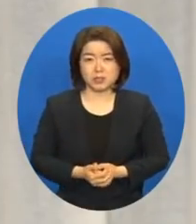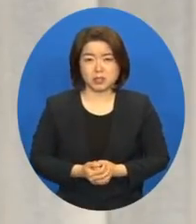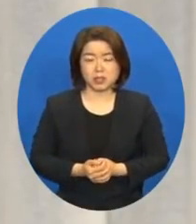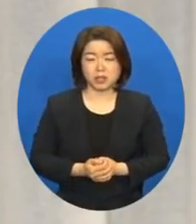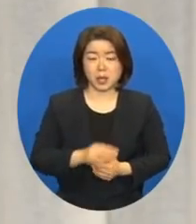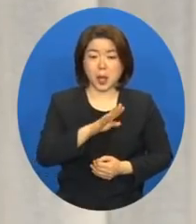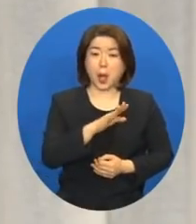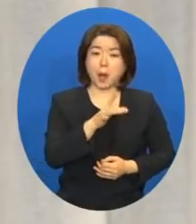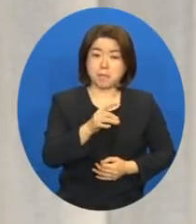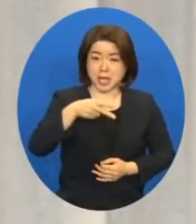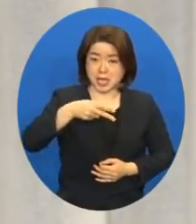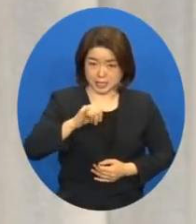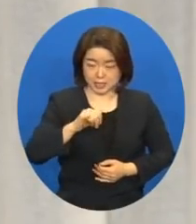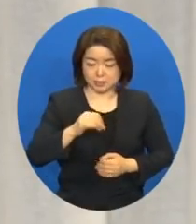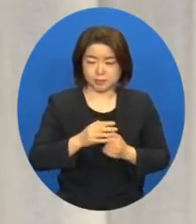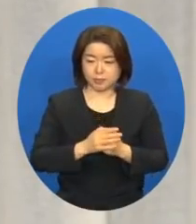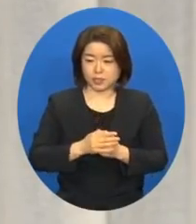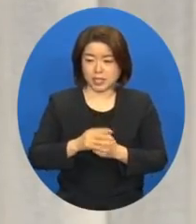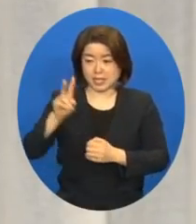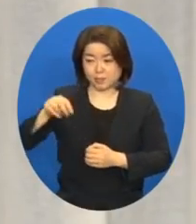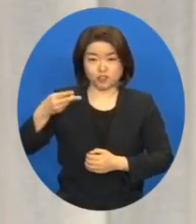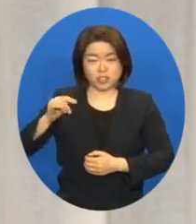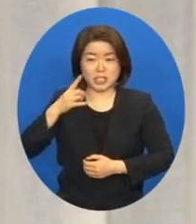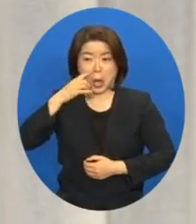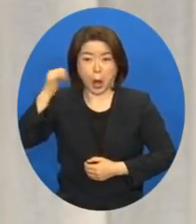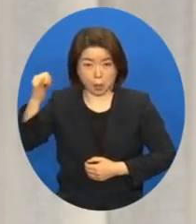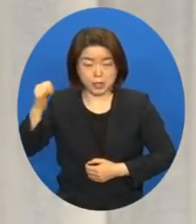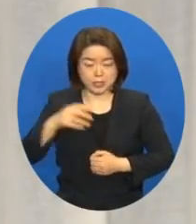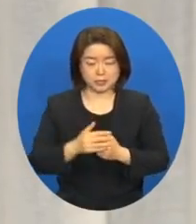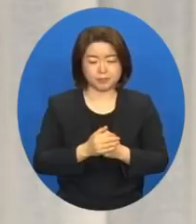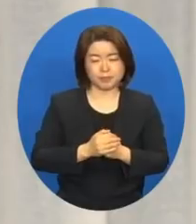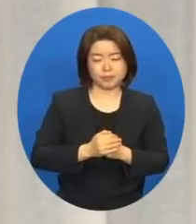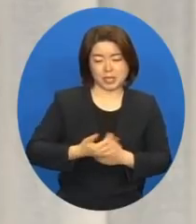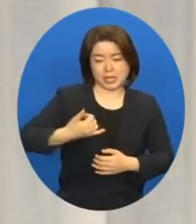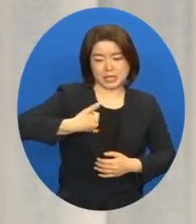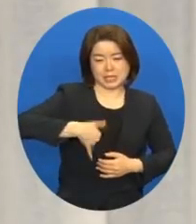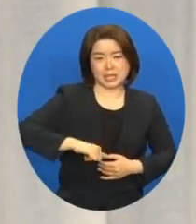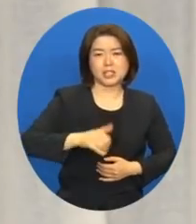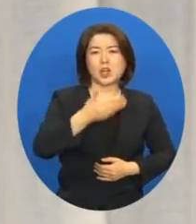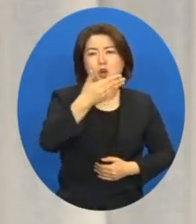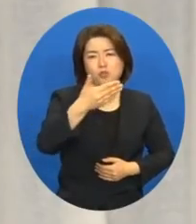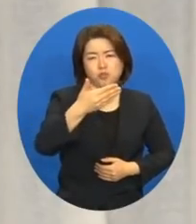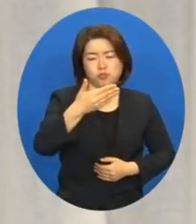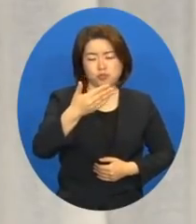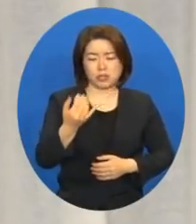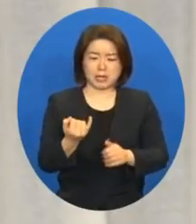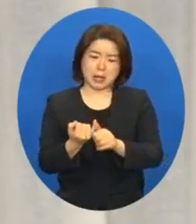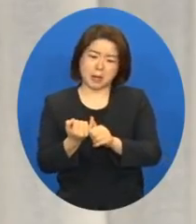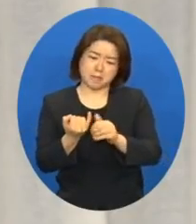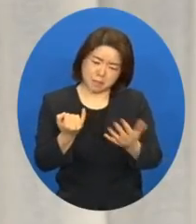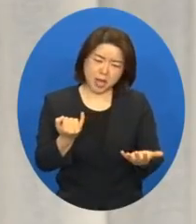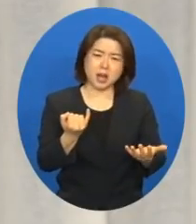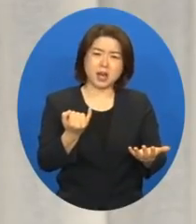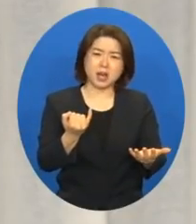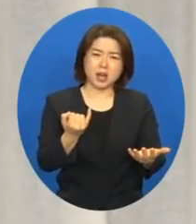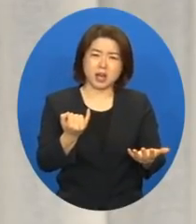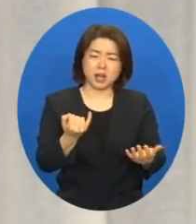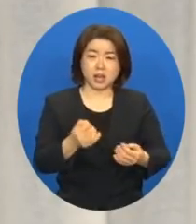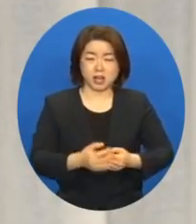베시 여사, 그 무디의 어머니 베시 여사, 9남매 과부예요. 남편이 그렇게 세상